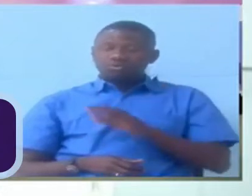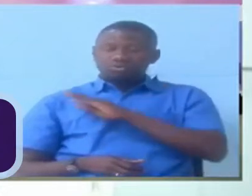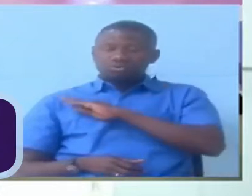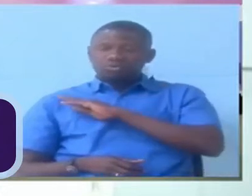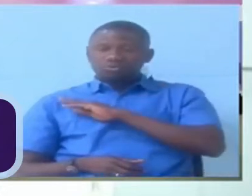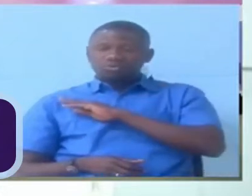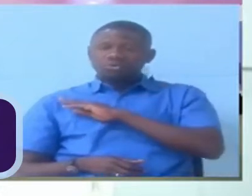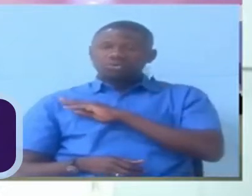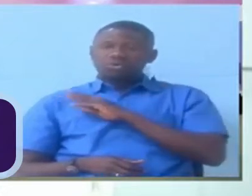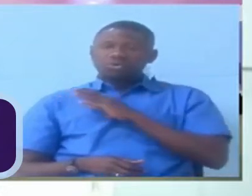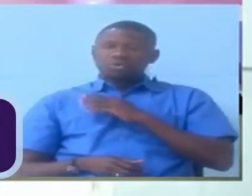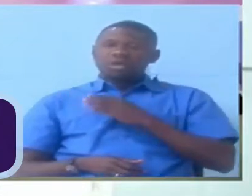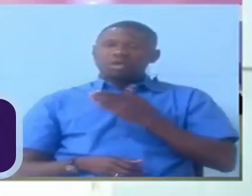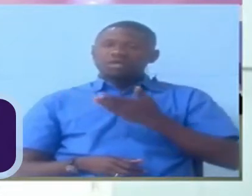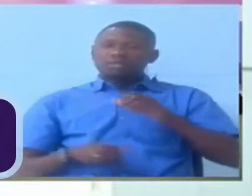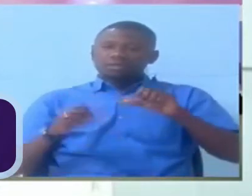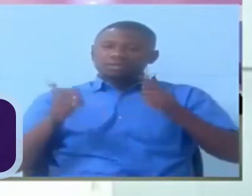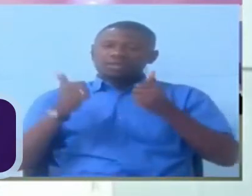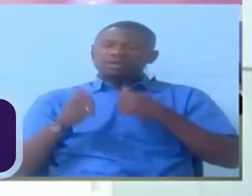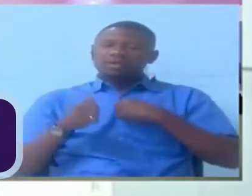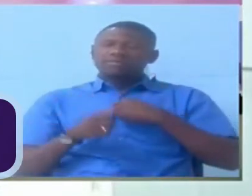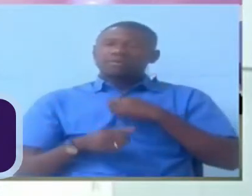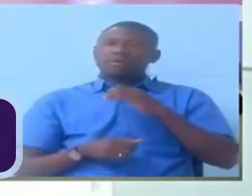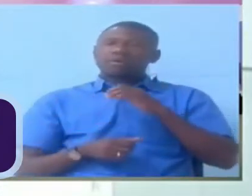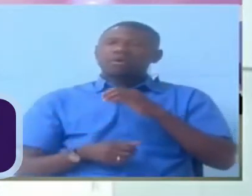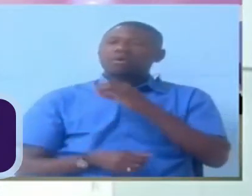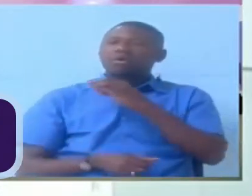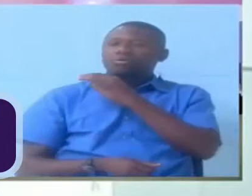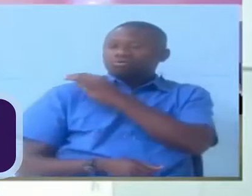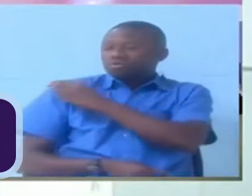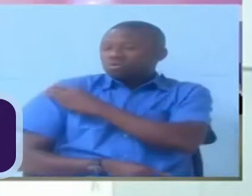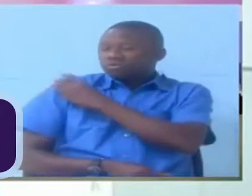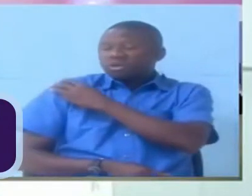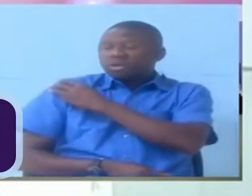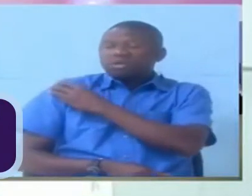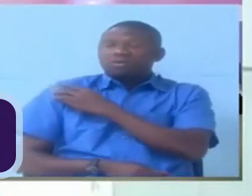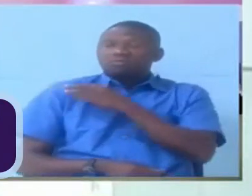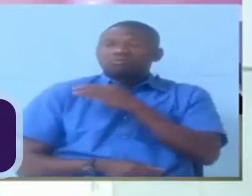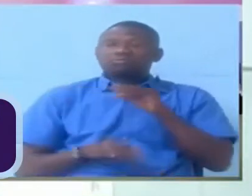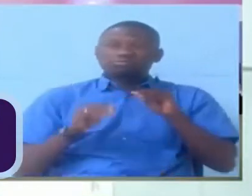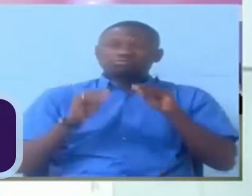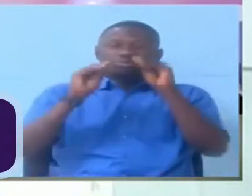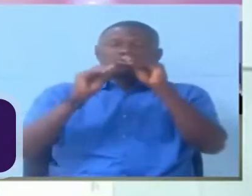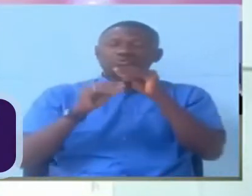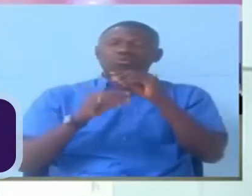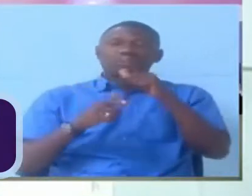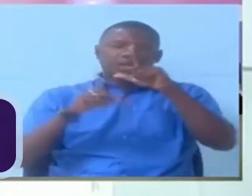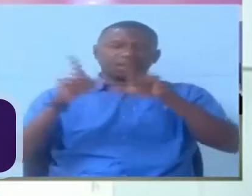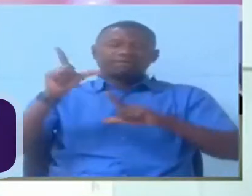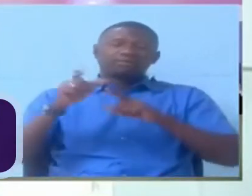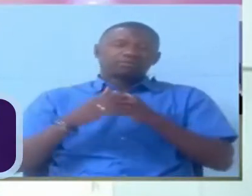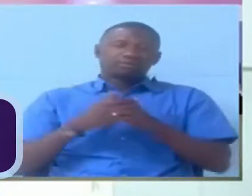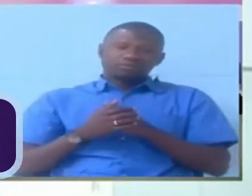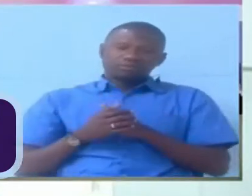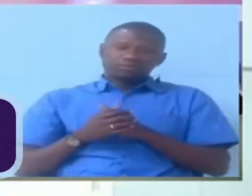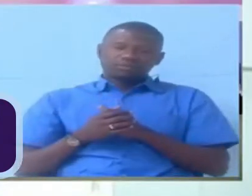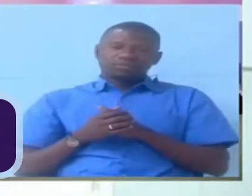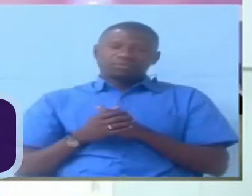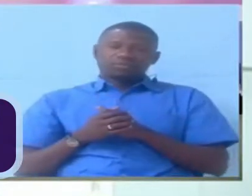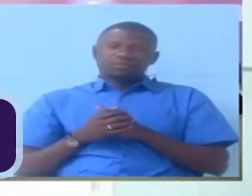Mo mutoñalti. How did you feel when your promotion was to lieutenant? Ye mu nek la muti bala kabri ye la makamol la